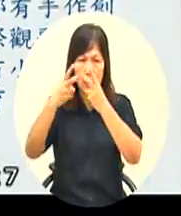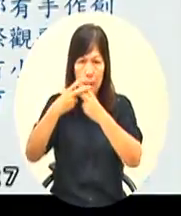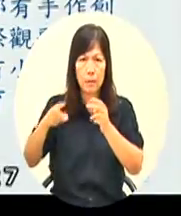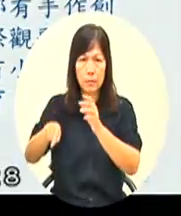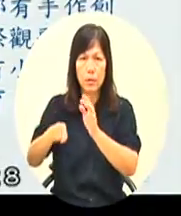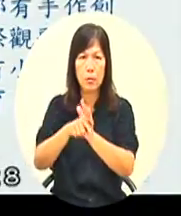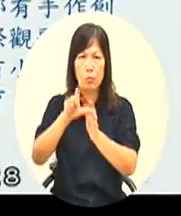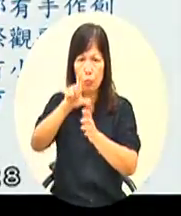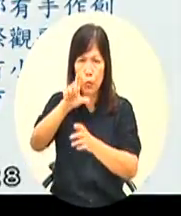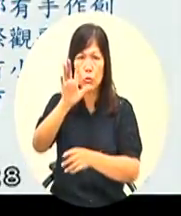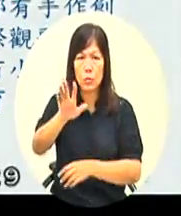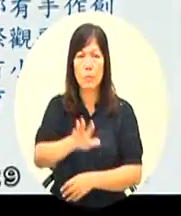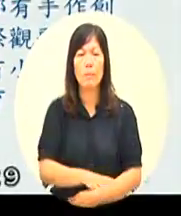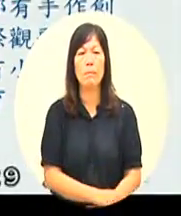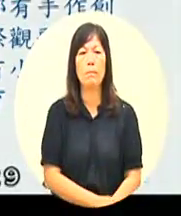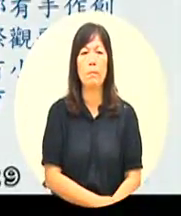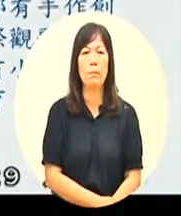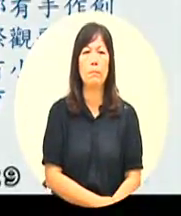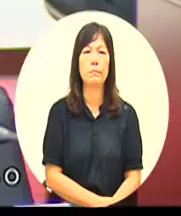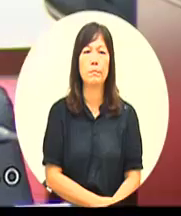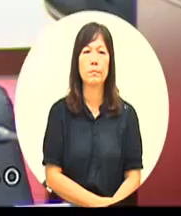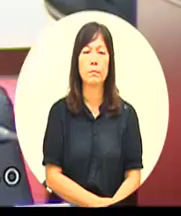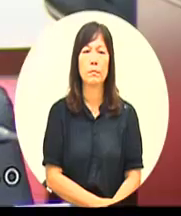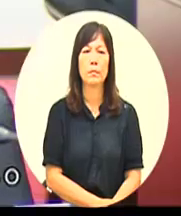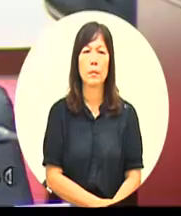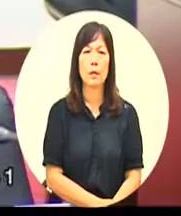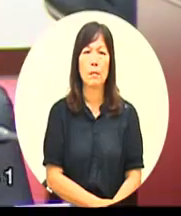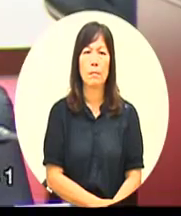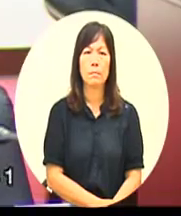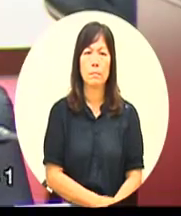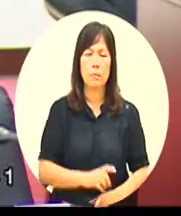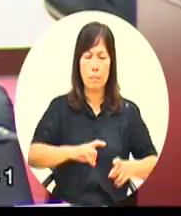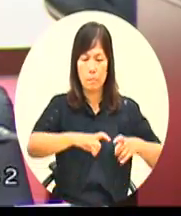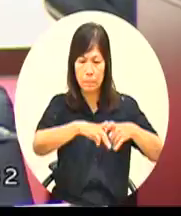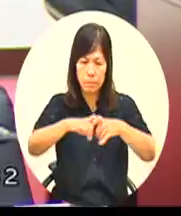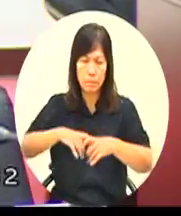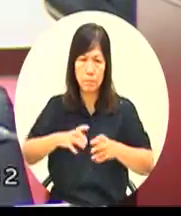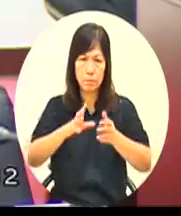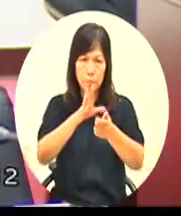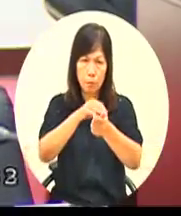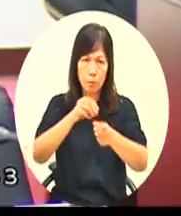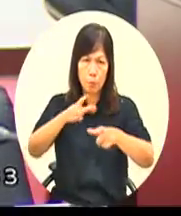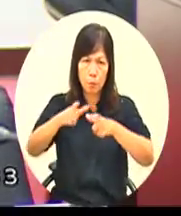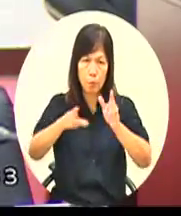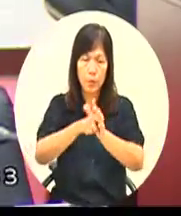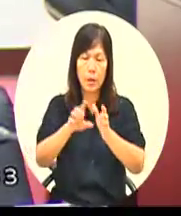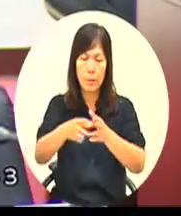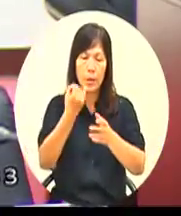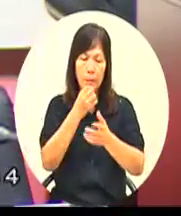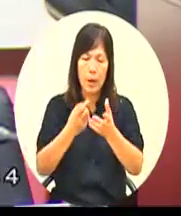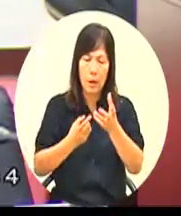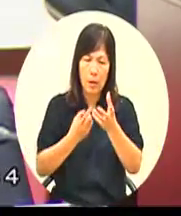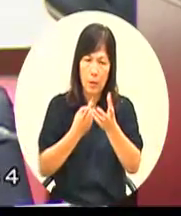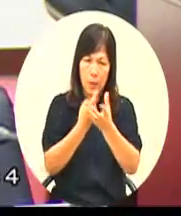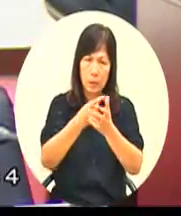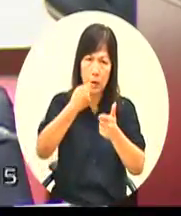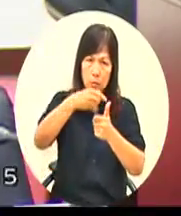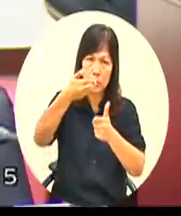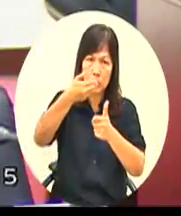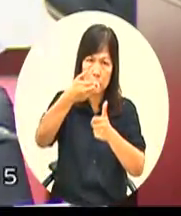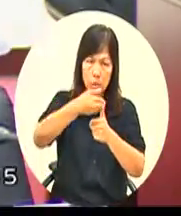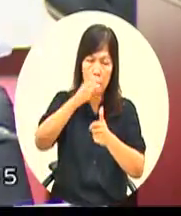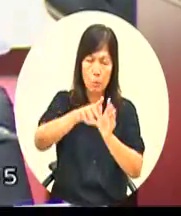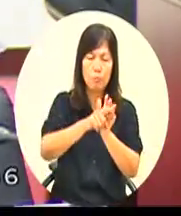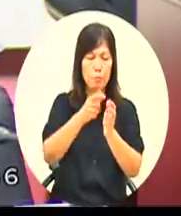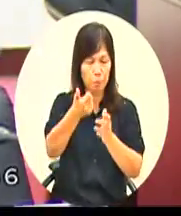这个主题上了哈。那我们的国际学院哦，将国际观融入教育啊，这也都是非常好的